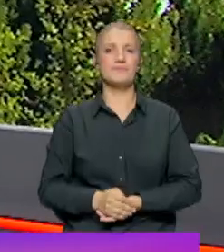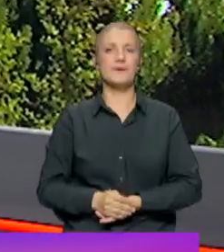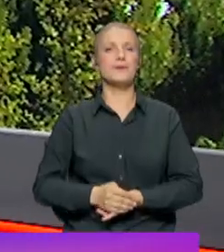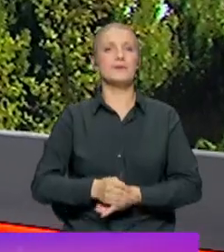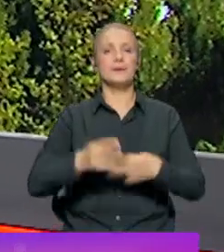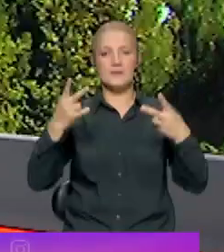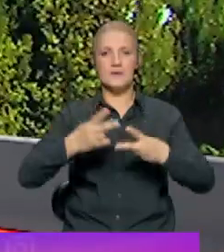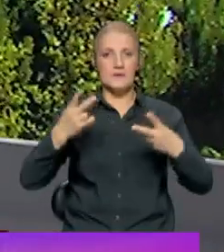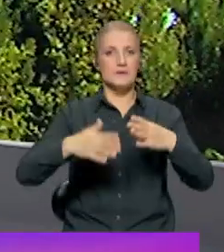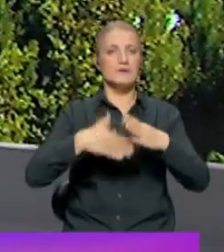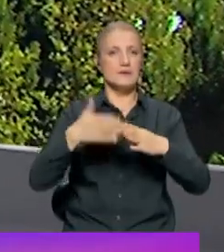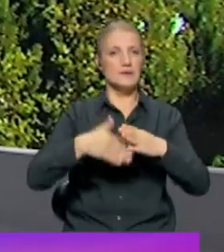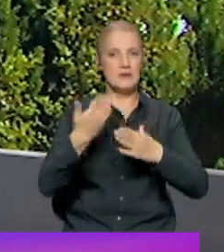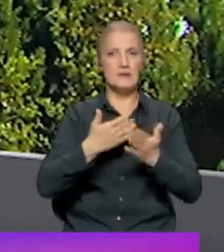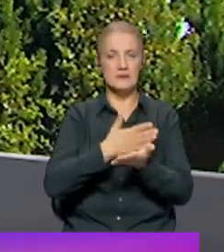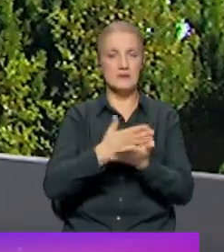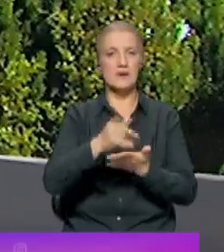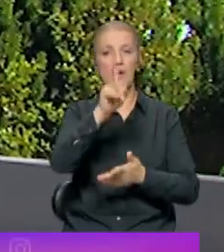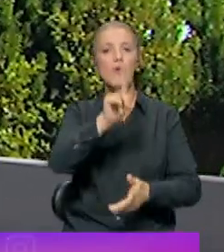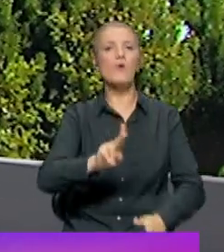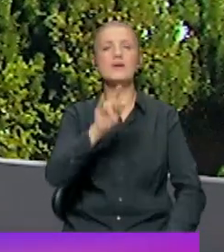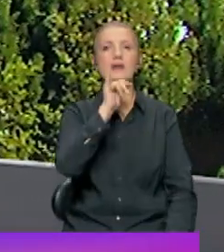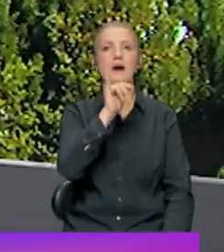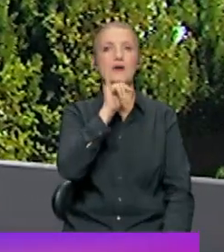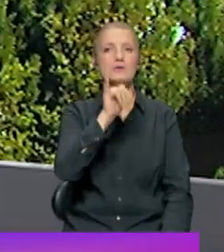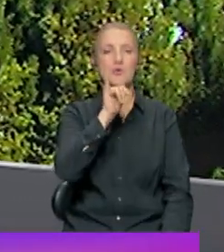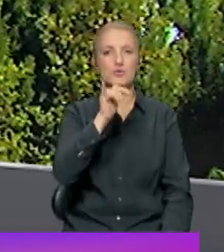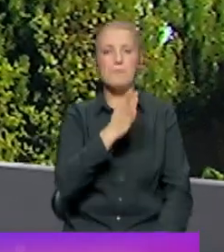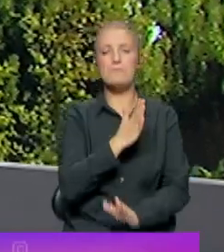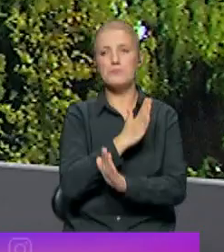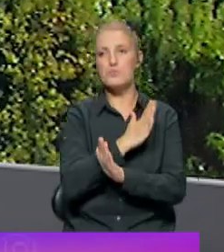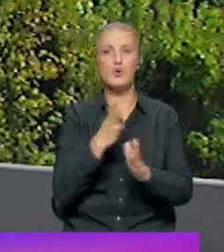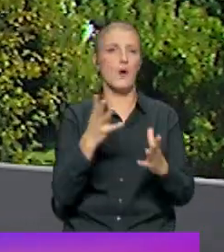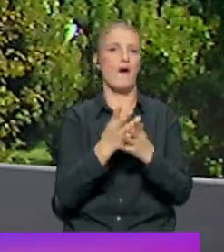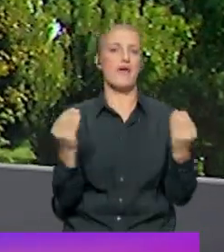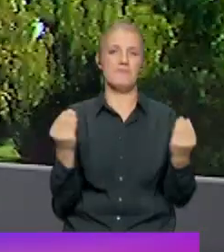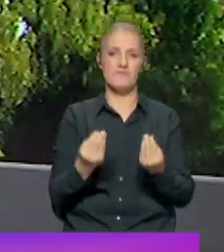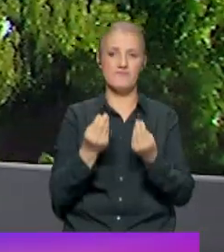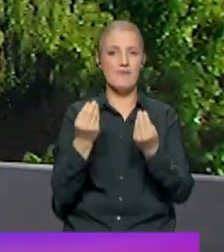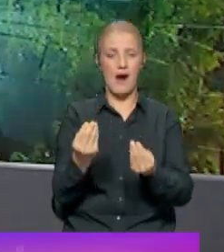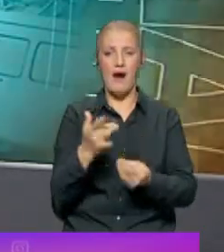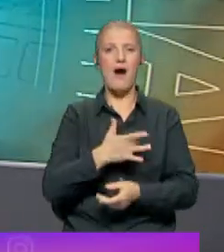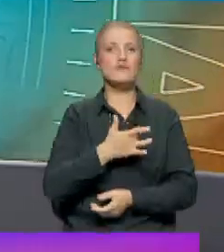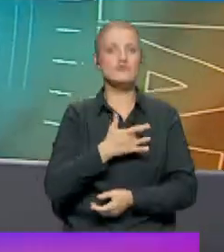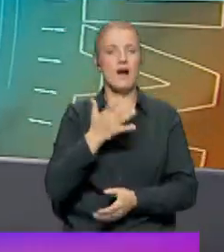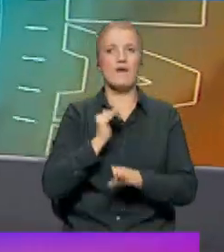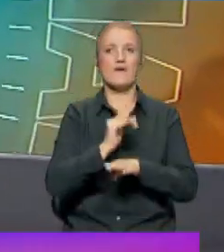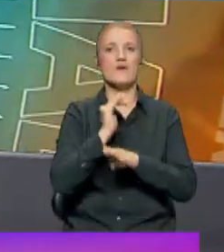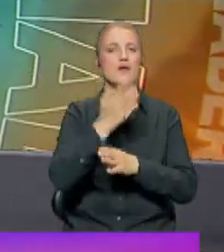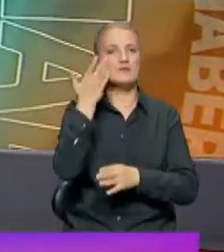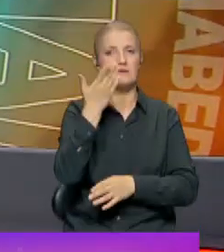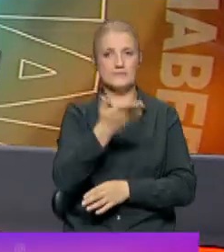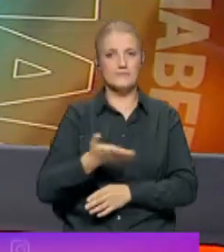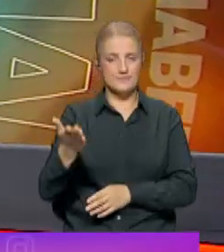bu mesajlarınızda gelmeye devam ediyor 17 Ağustosta büyük kayıplar veren büyük acılar yaşayan izleyicilerimiz de